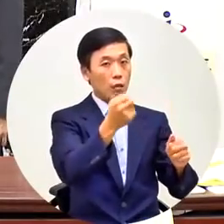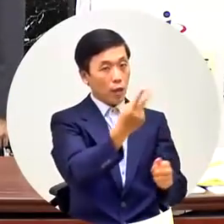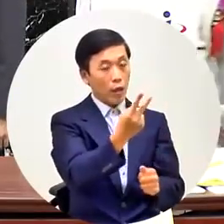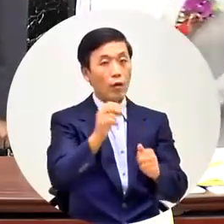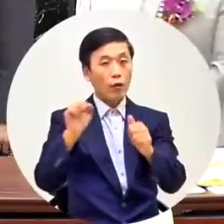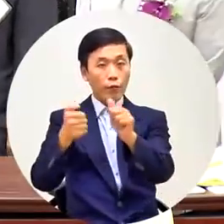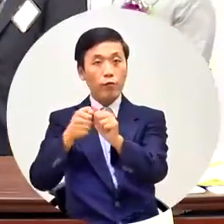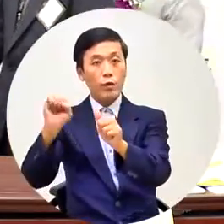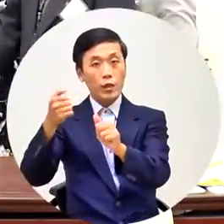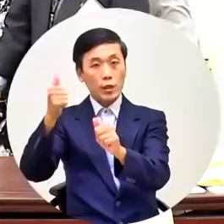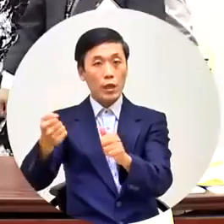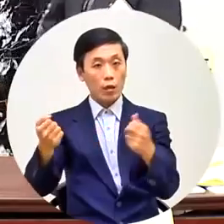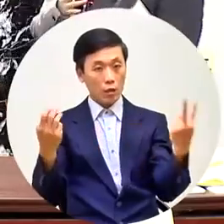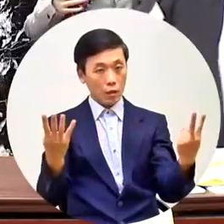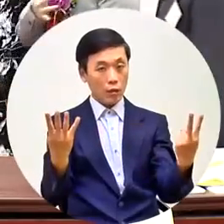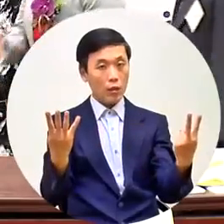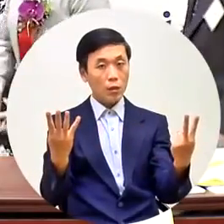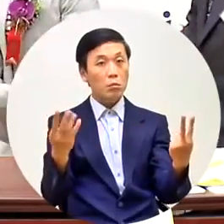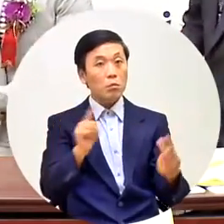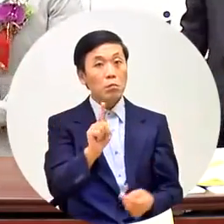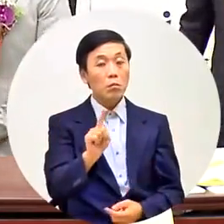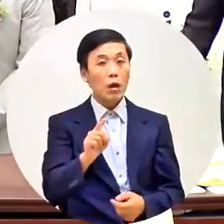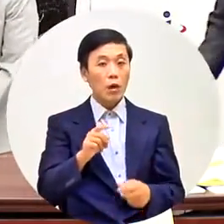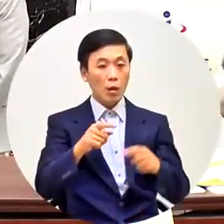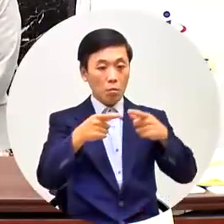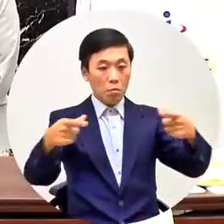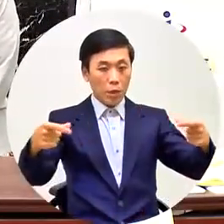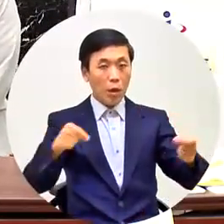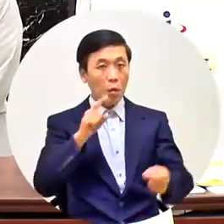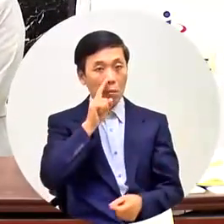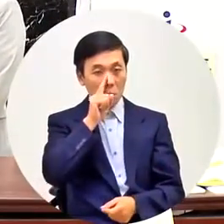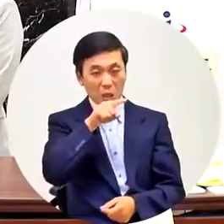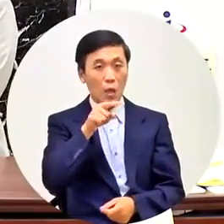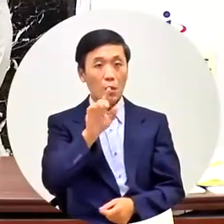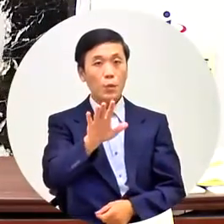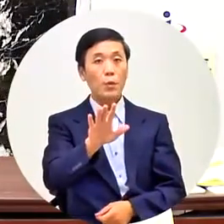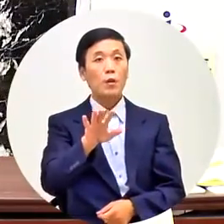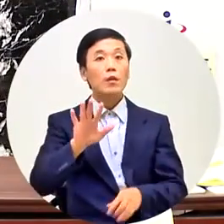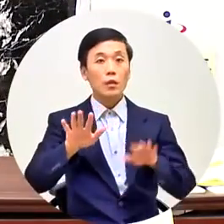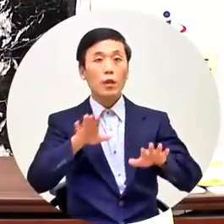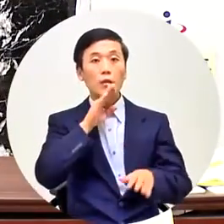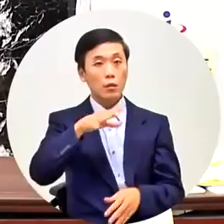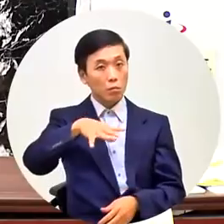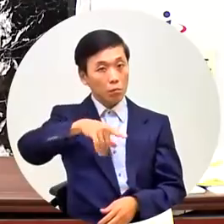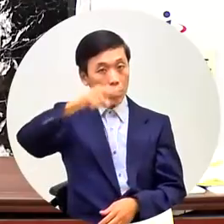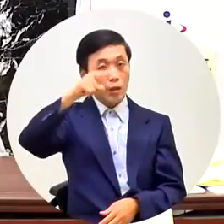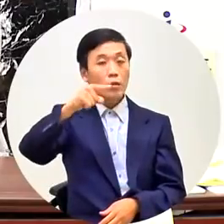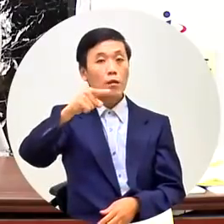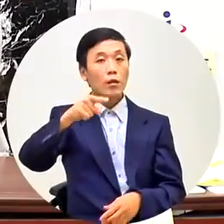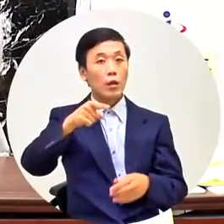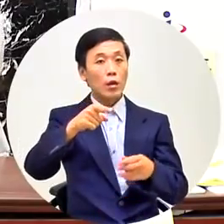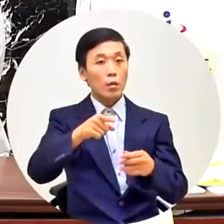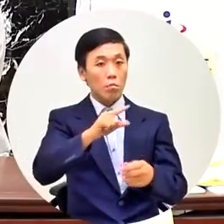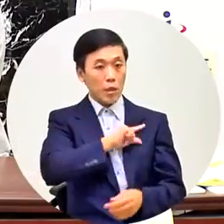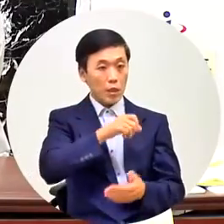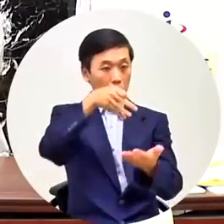有污染的票那因为这次是第一次用记名投票那他之前